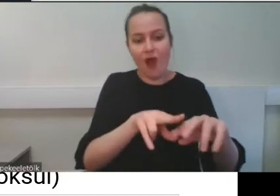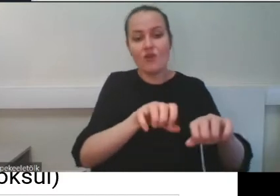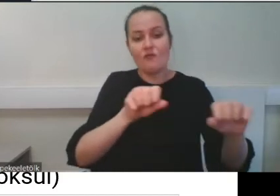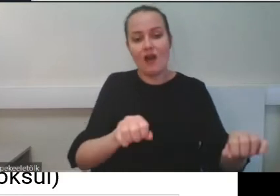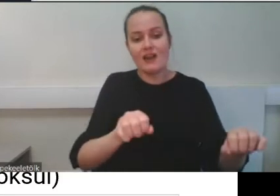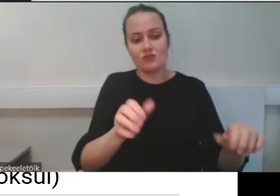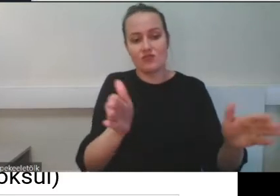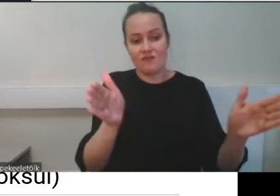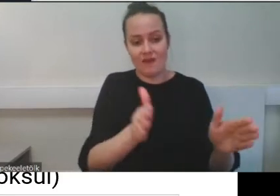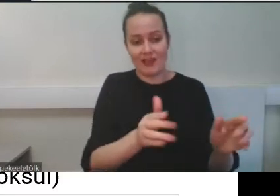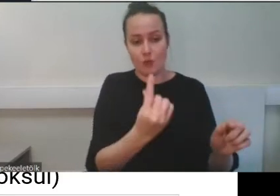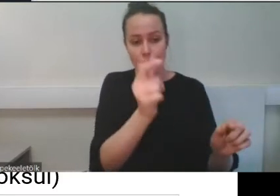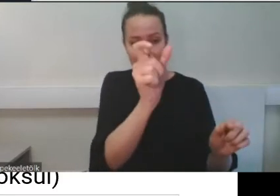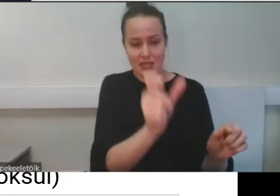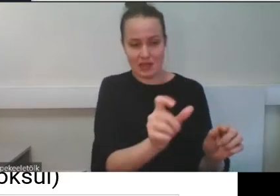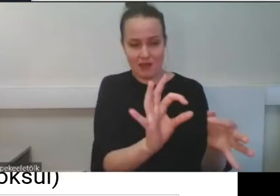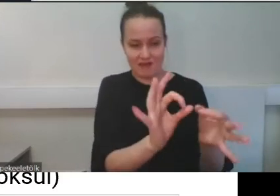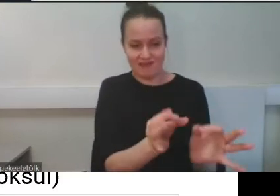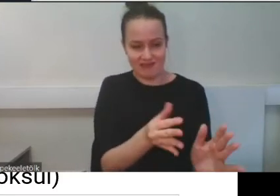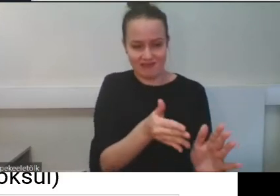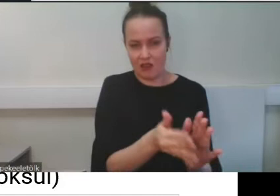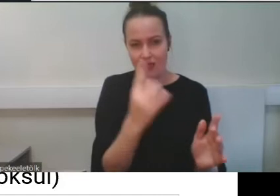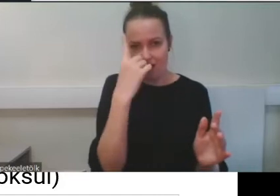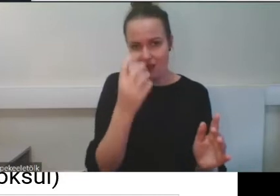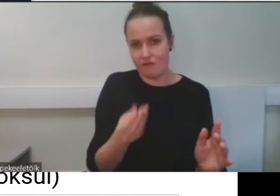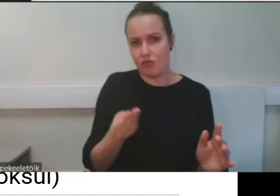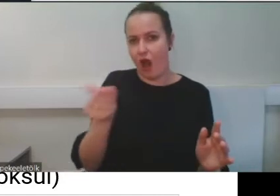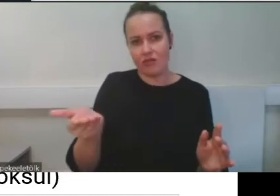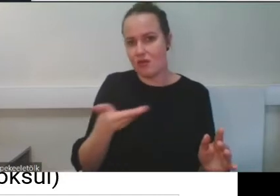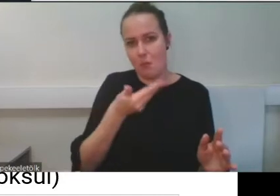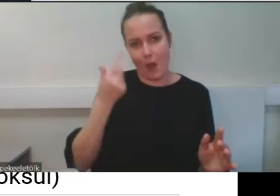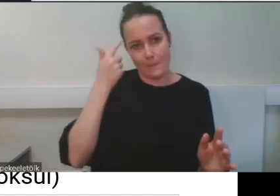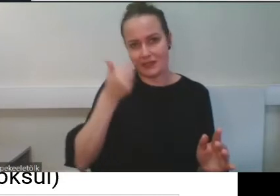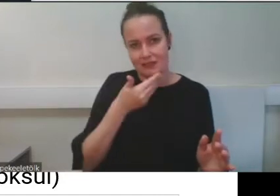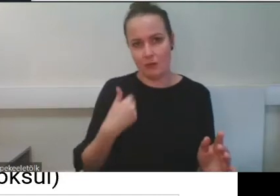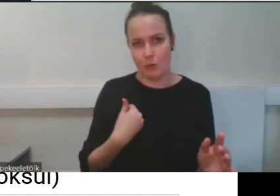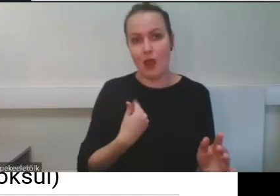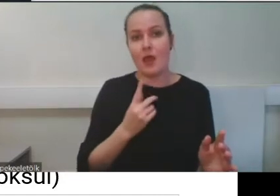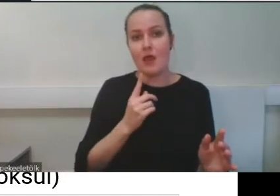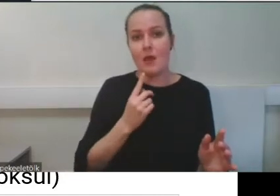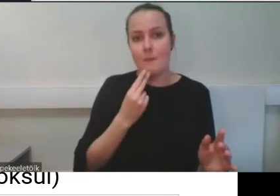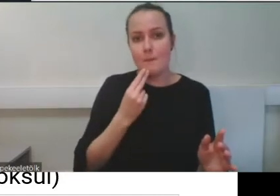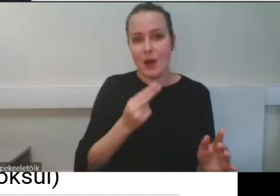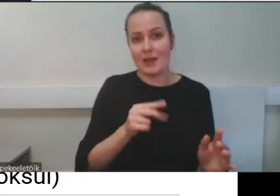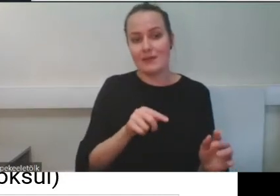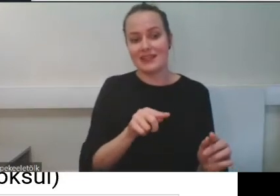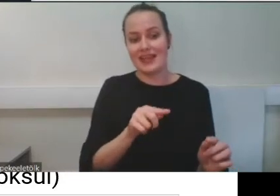siin 2017-18 vahel oli eks üleminek, et meil oli omavalitsuste ühinemine ja nüüd meil on